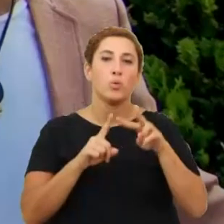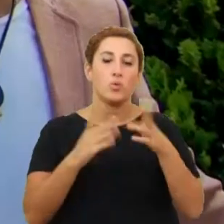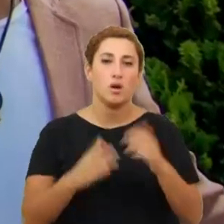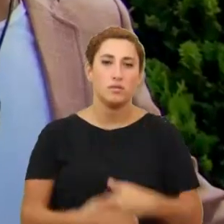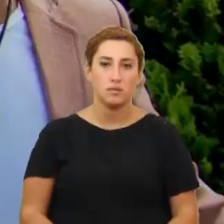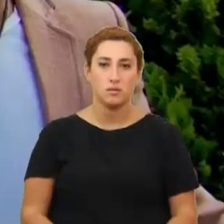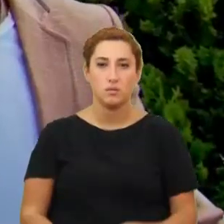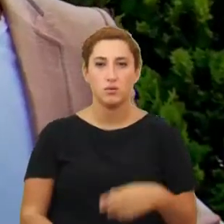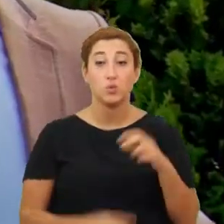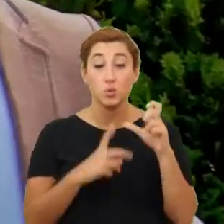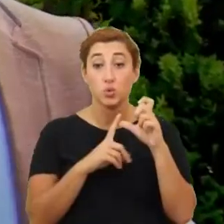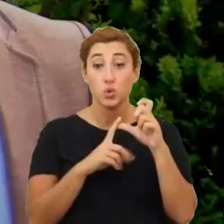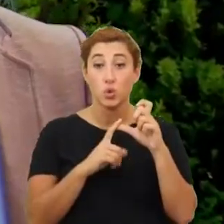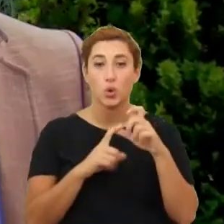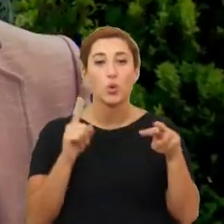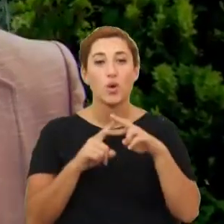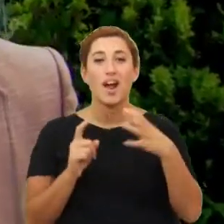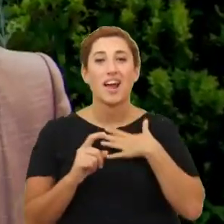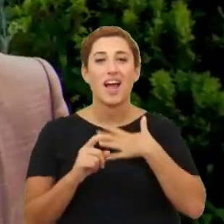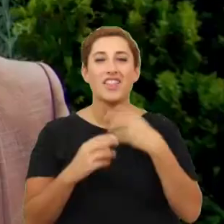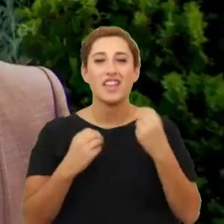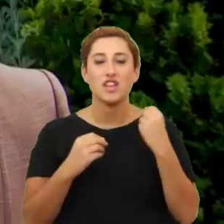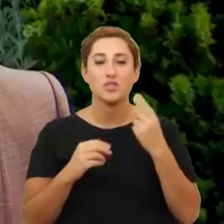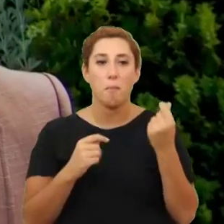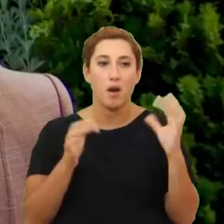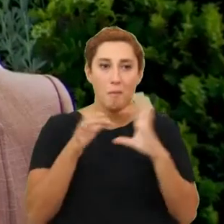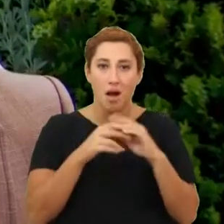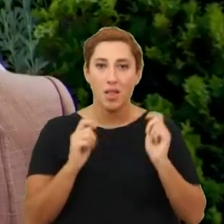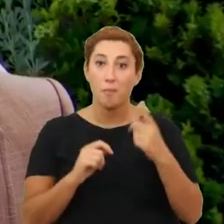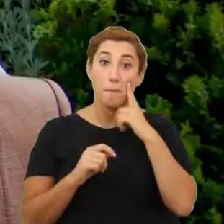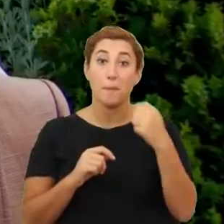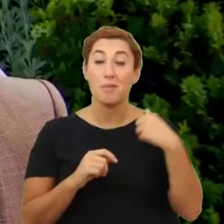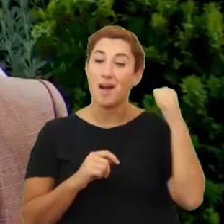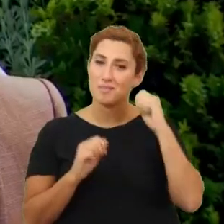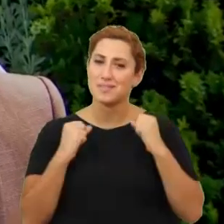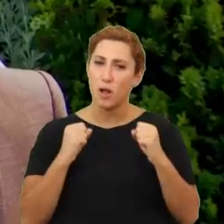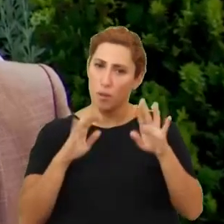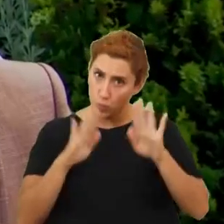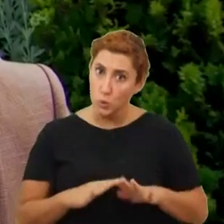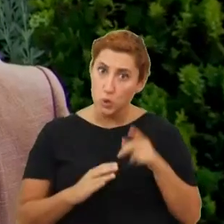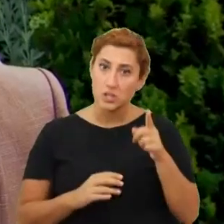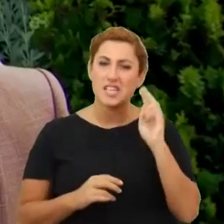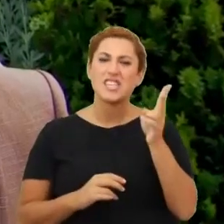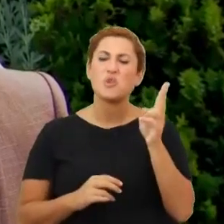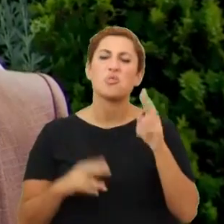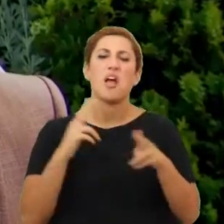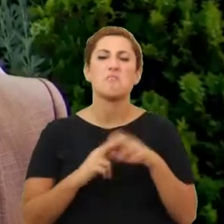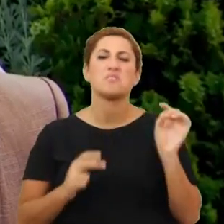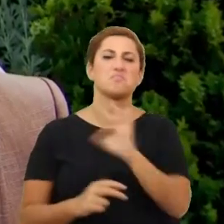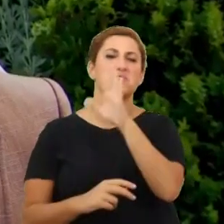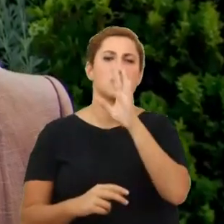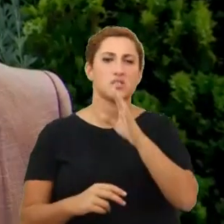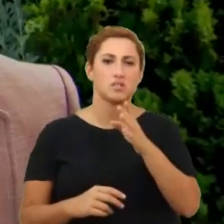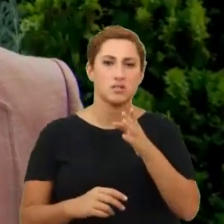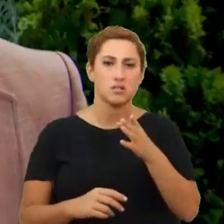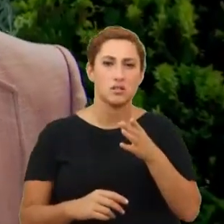Nurhan. Şükrü, Nurhan kendini iyice kaptırmış. Bak benim arkamda sağlam durursan iki güne kalmaz bitiririz biz